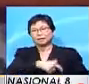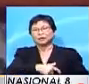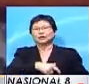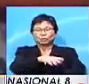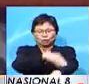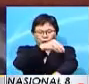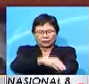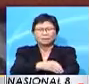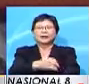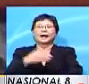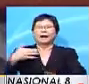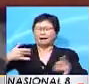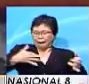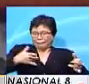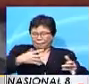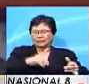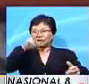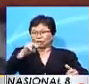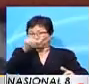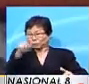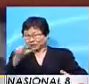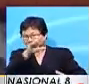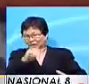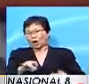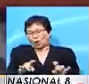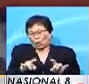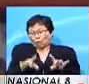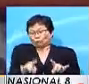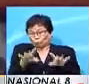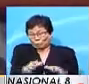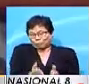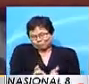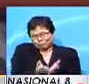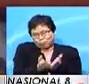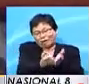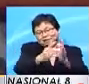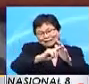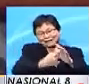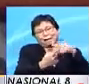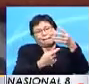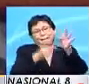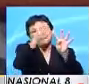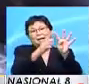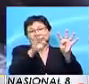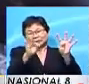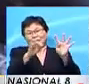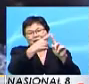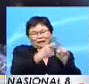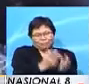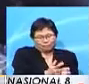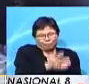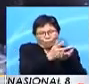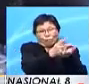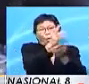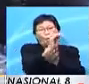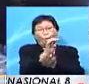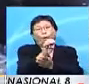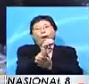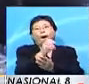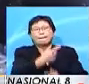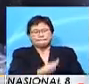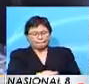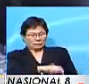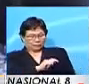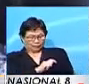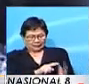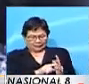Ireland dan New Zealand juga Australia. Pelayaran mereka bermula pada 14 September dari Pelabuhan Vell, Barcelona,